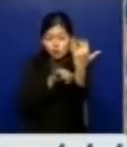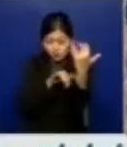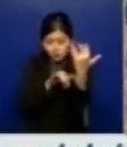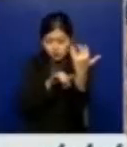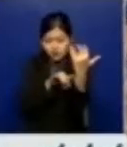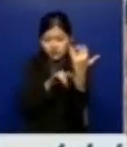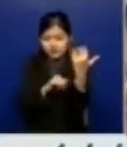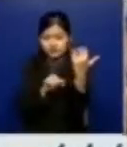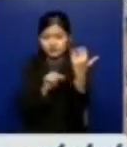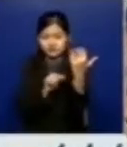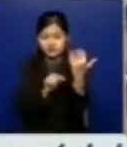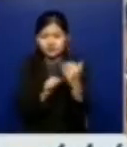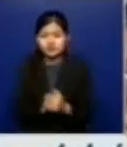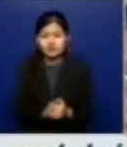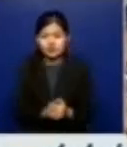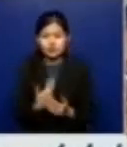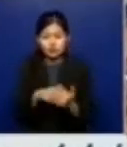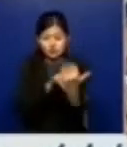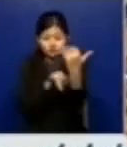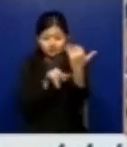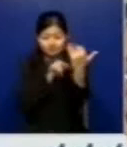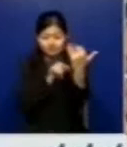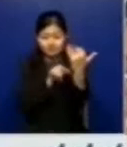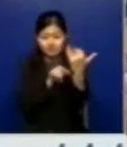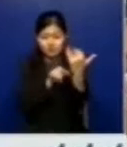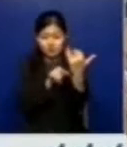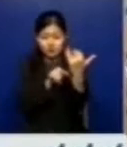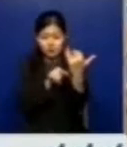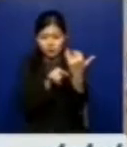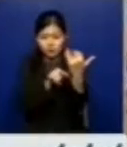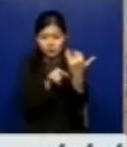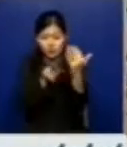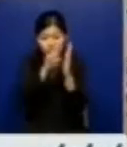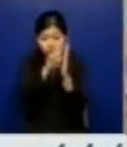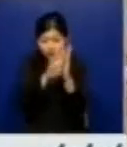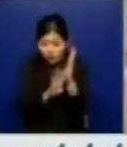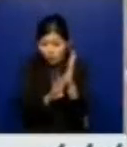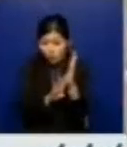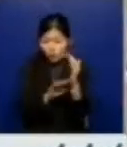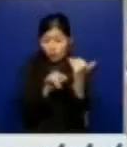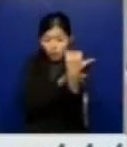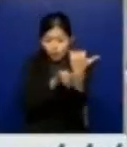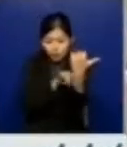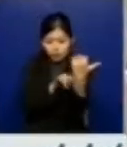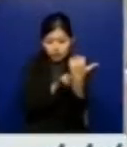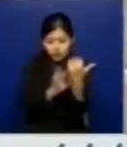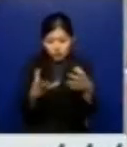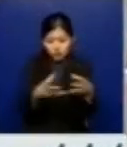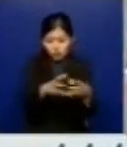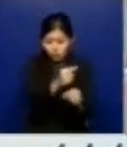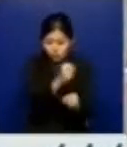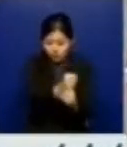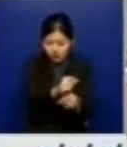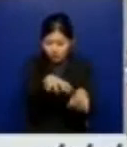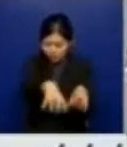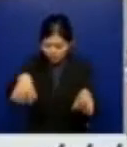ครับเวลาตั้งไว้เนี่ยมักจะมีการเพิ่มขึ้นโดยที่ถ้าระบบคอมพิวเตอร์ของที่หน่วยงานไหนเนี่ยนะครับมี